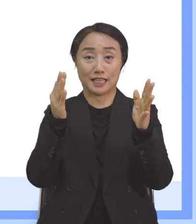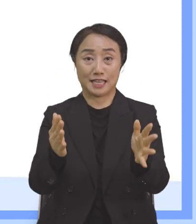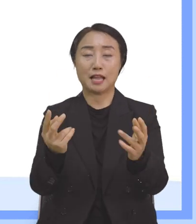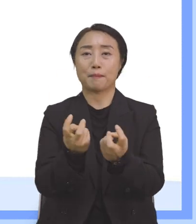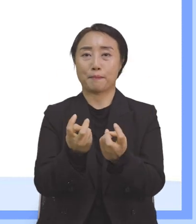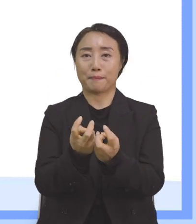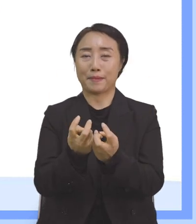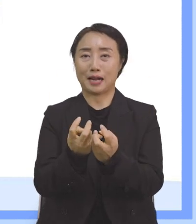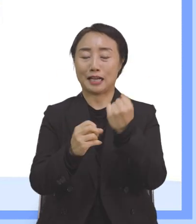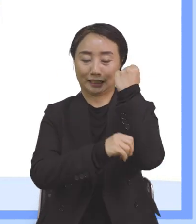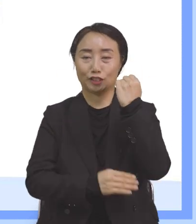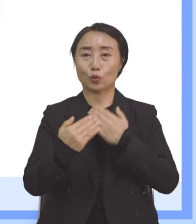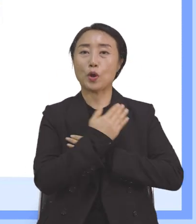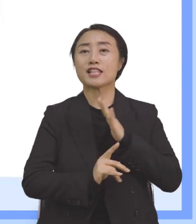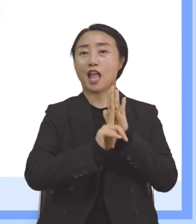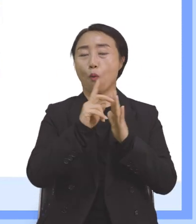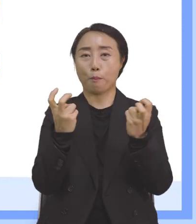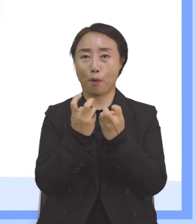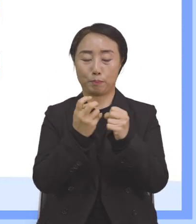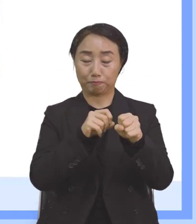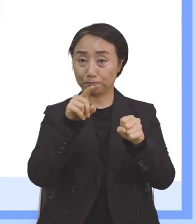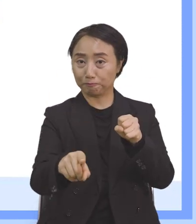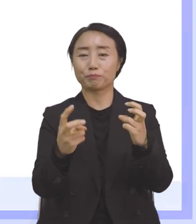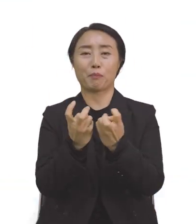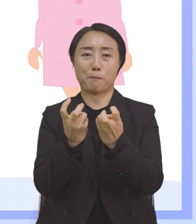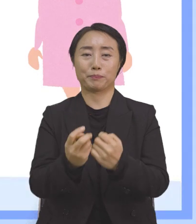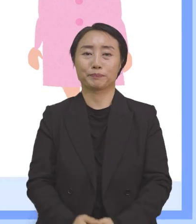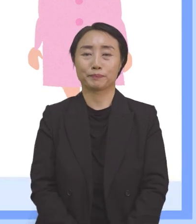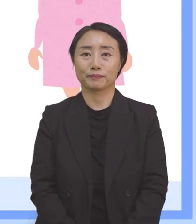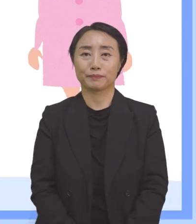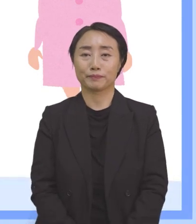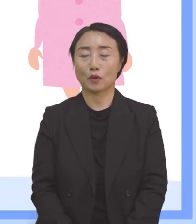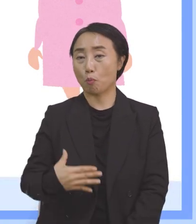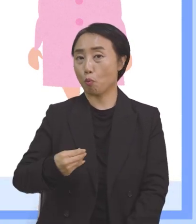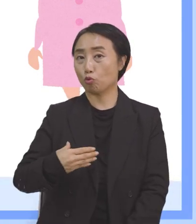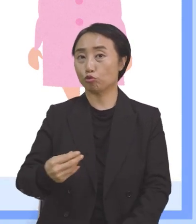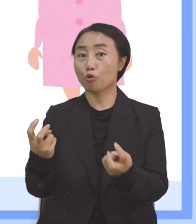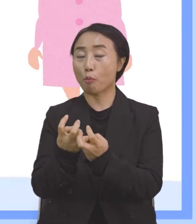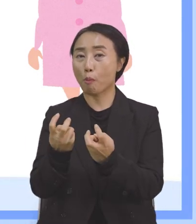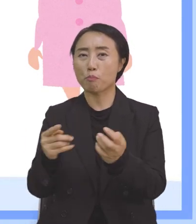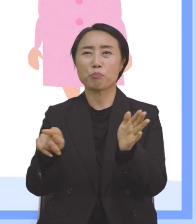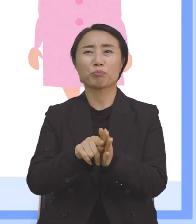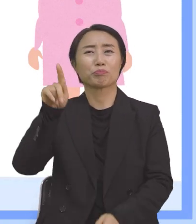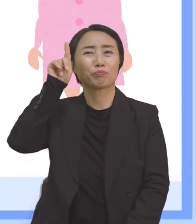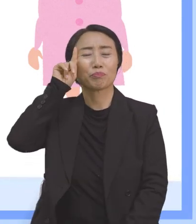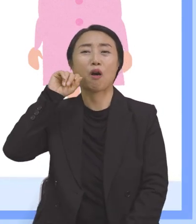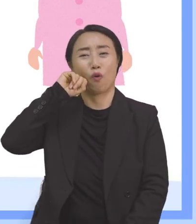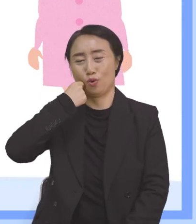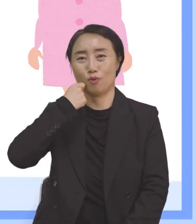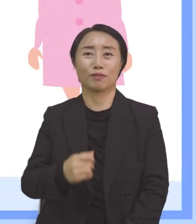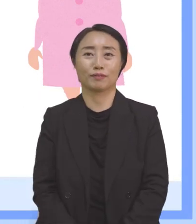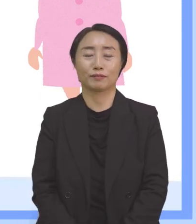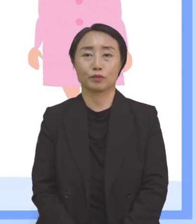주기피임법, 기초체온법, 질외사정법이 있습니다. 먼저 모유수유법은 신뢰할 만한 방법은